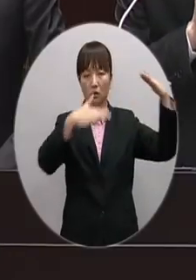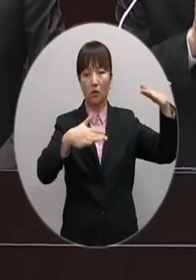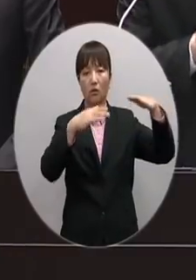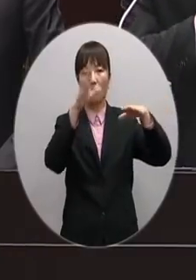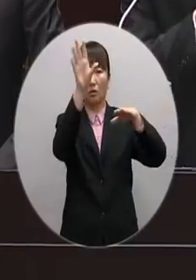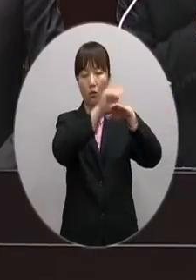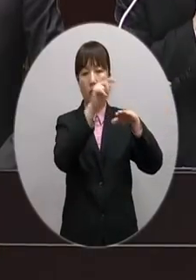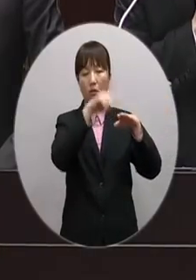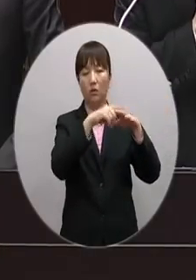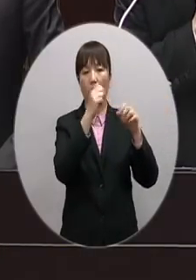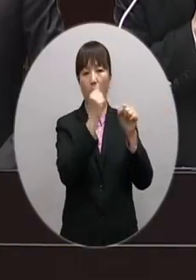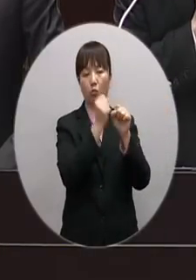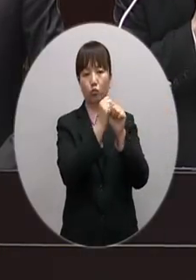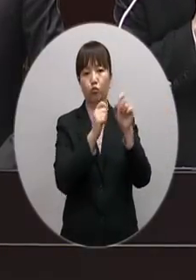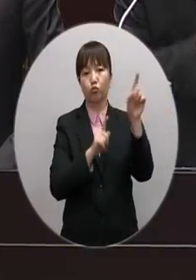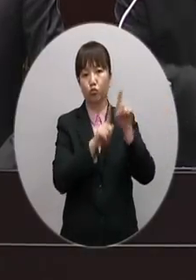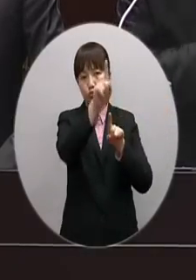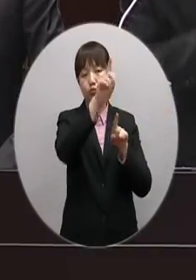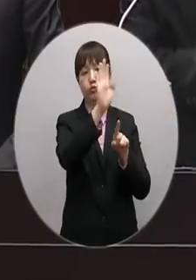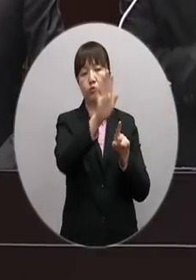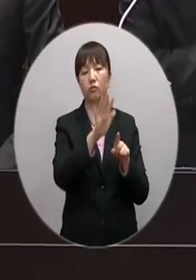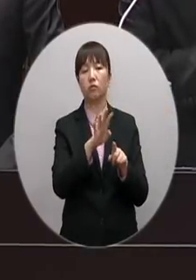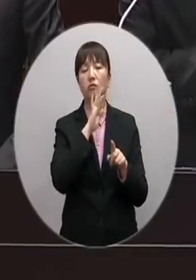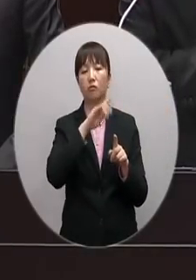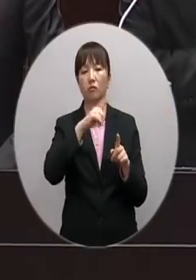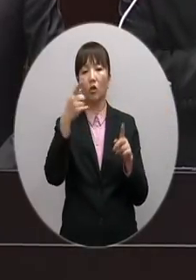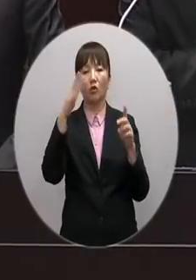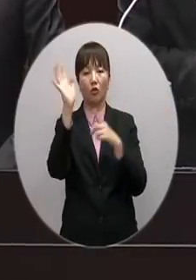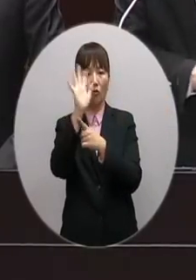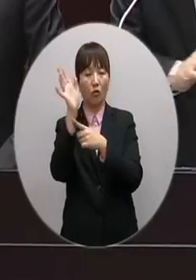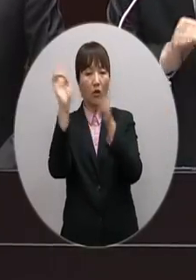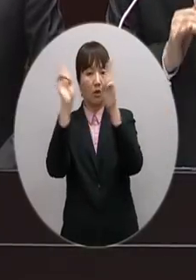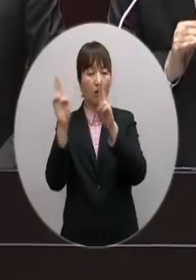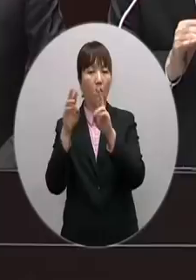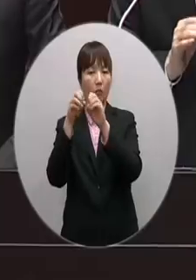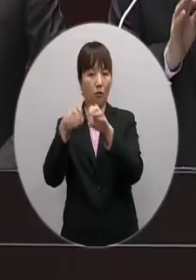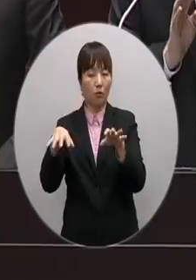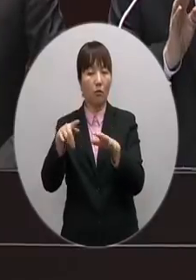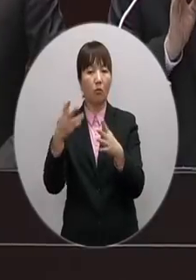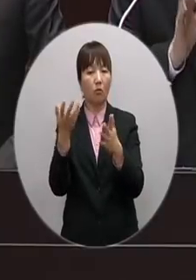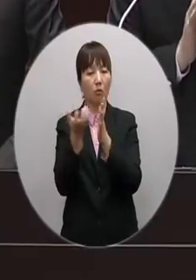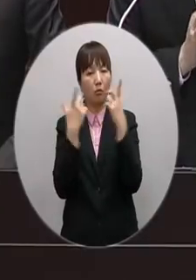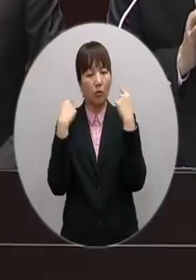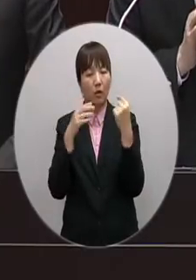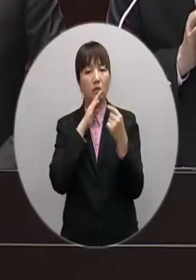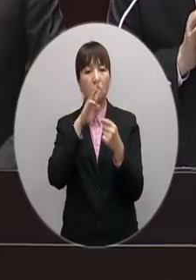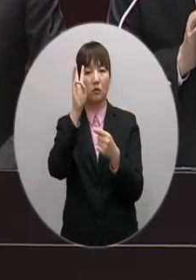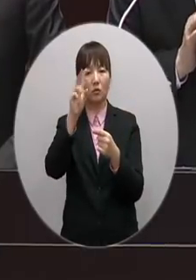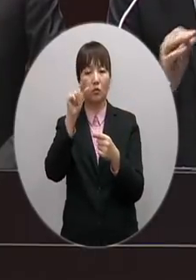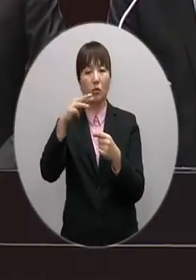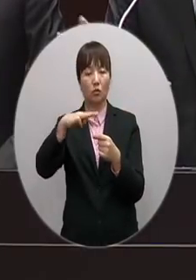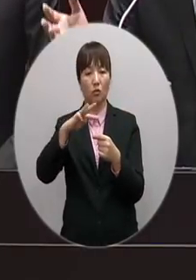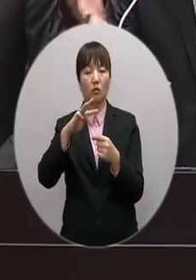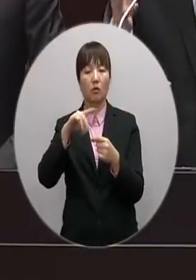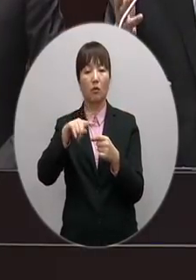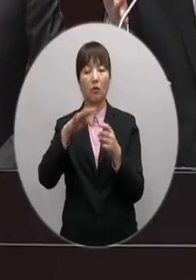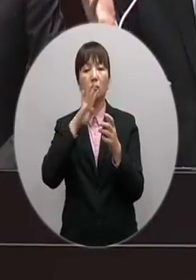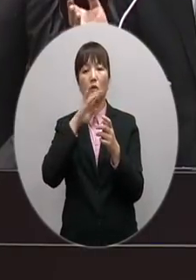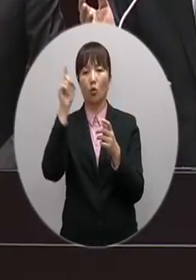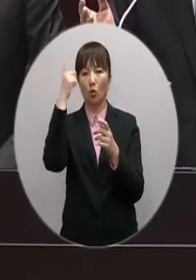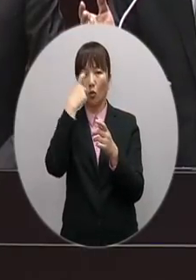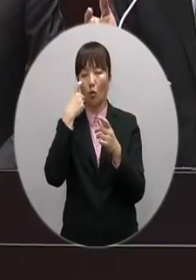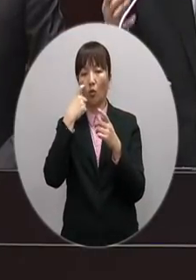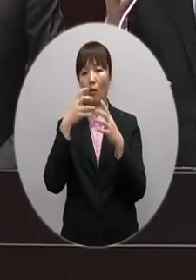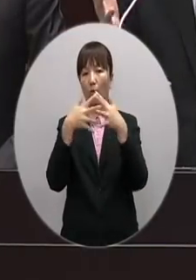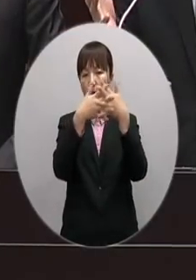进行的是进度超前。那另外一个就是风力发电，我们本来是预计要发3个 GW， 但是欧洲